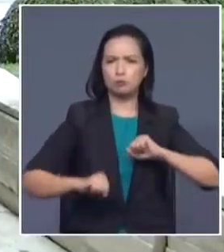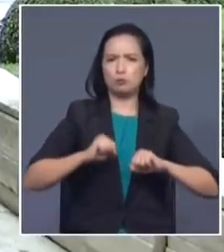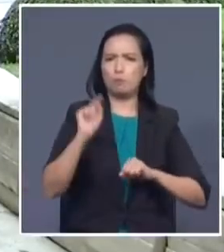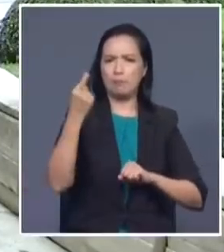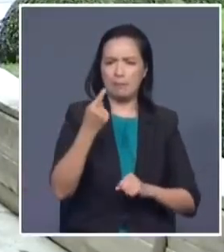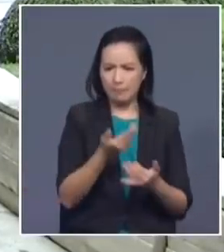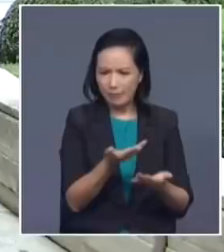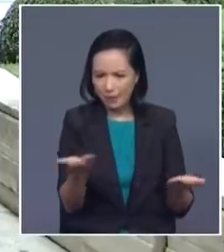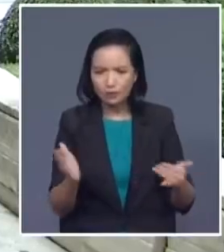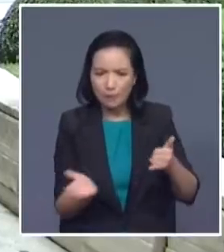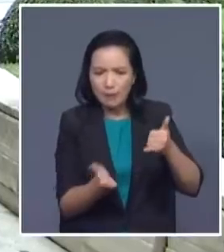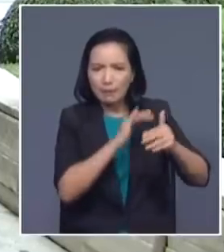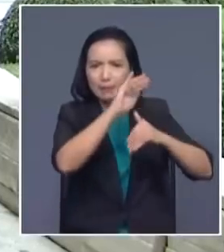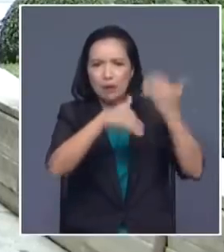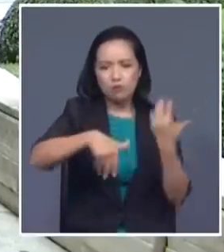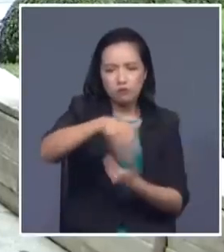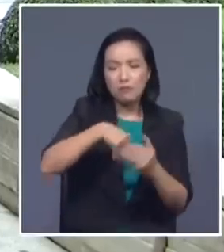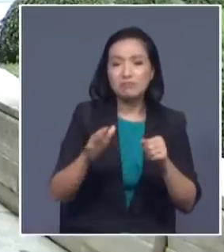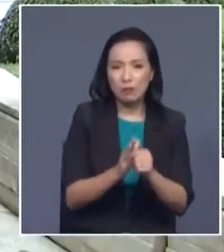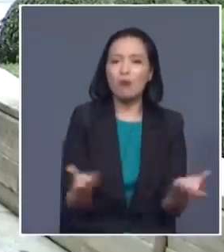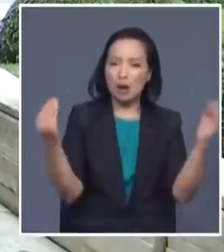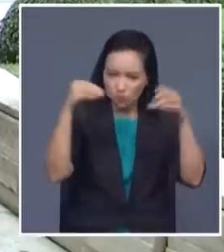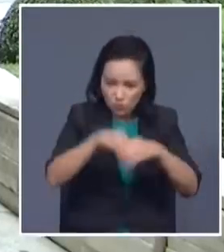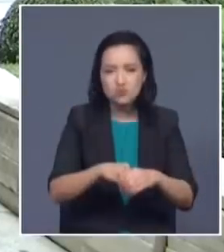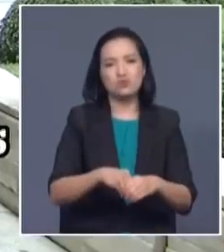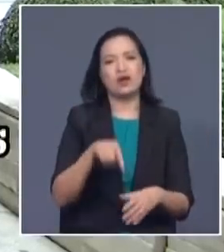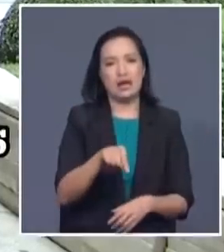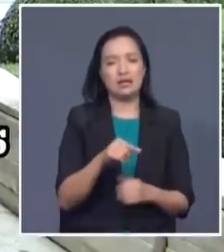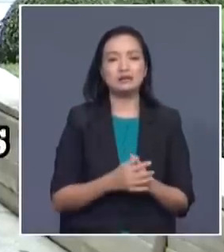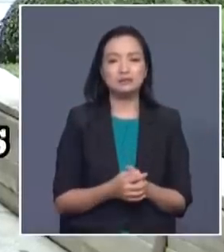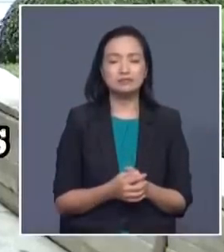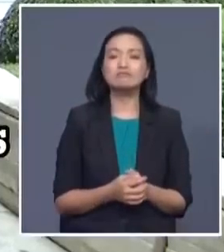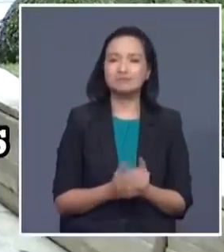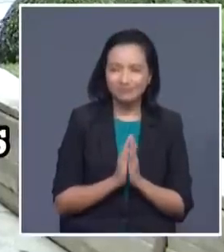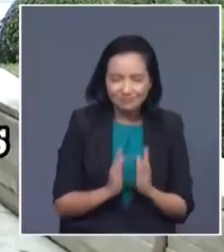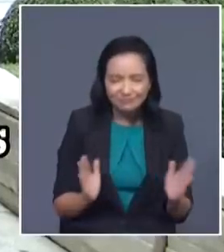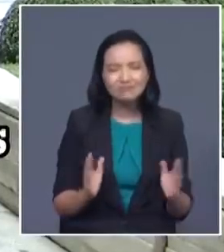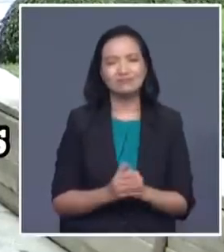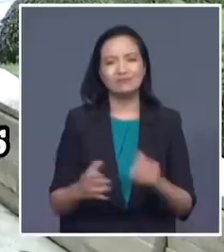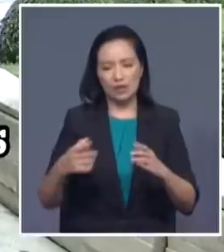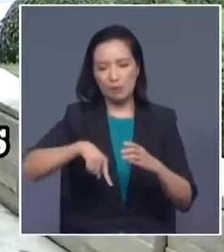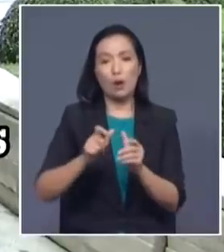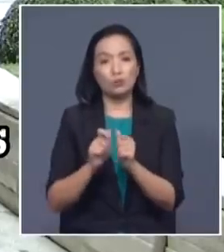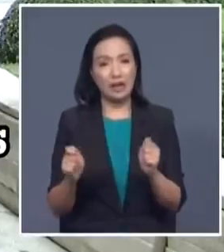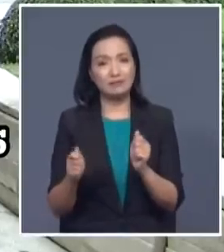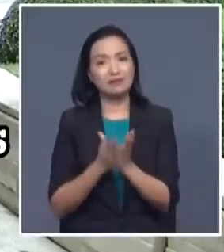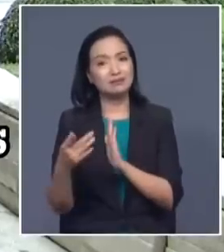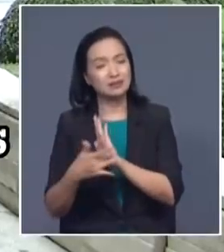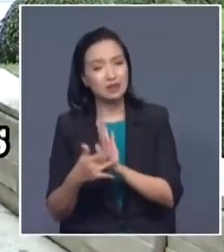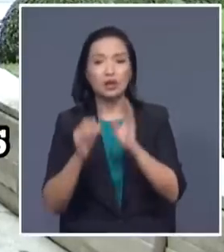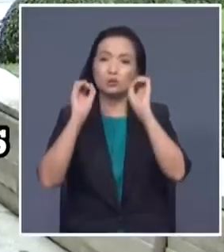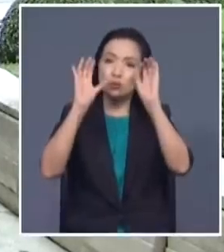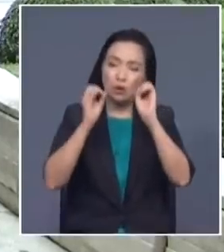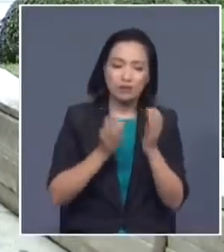ศที่ได้รับการพัฒนาอย่างครบวงจรมาอยู่ในระบบให้ได้มากที่สุดนะครับผมขอขอบคุณคณะอนุกรรมการเทคนิคทีมผู้ฝึกสอน